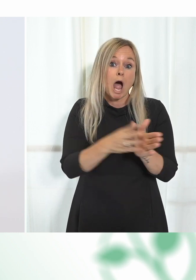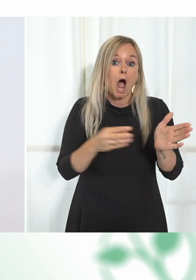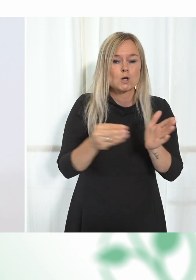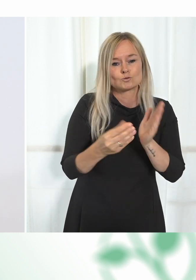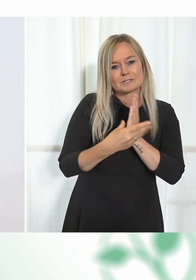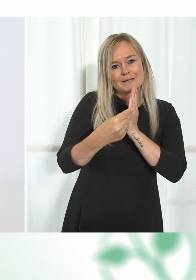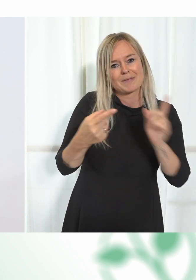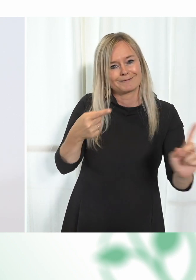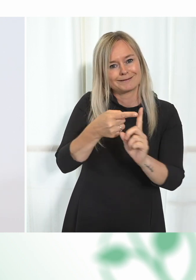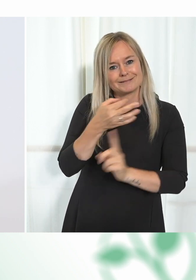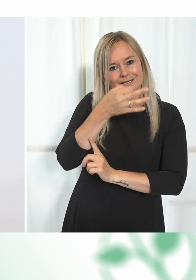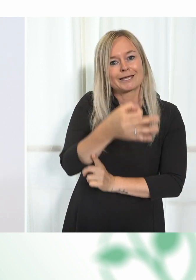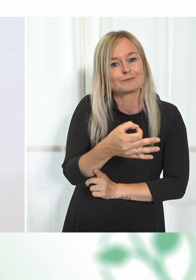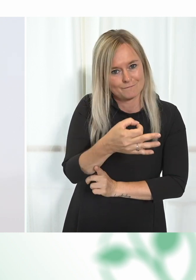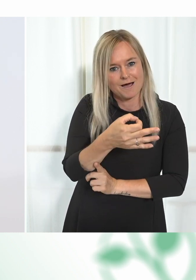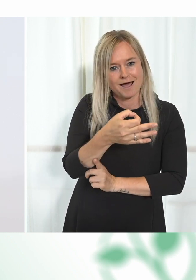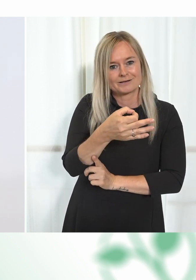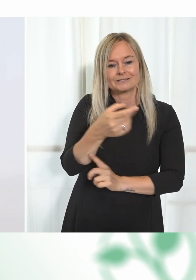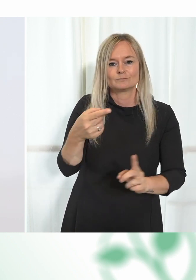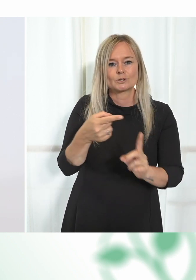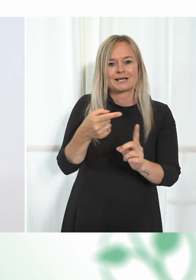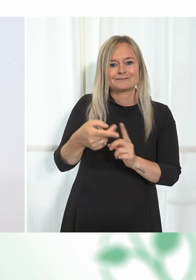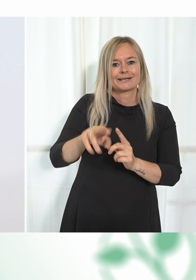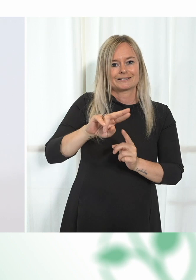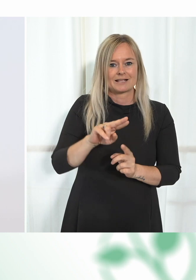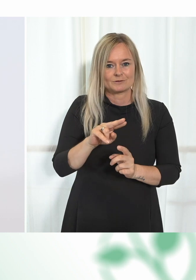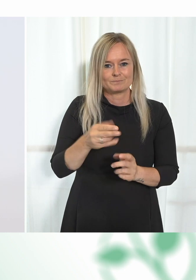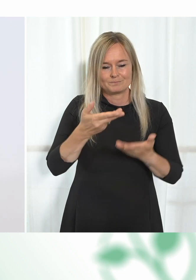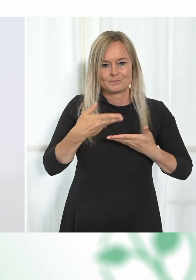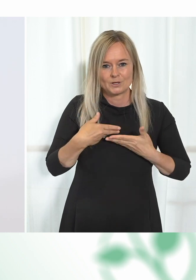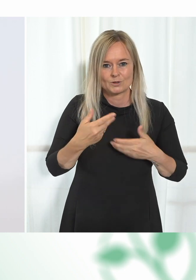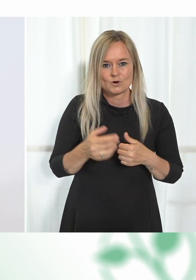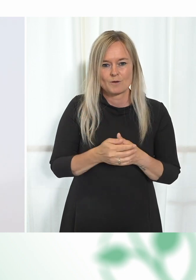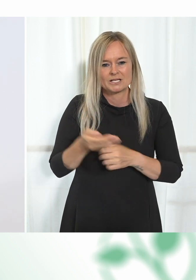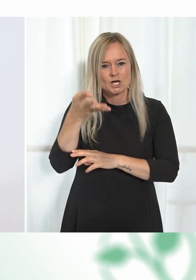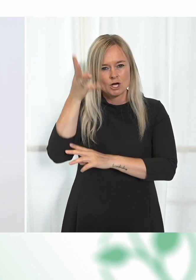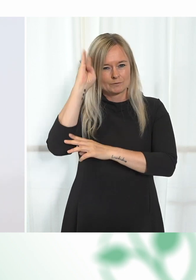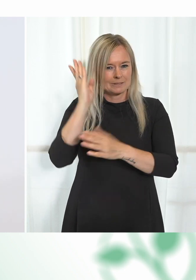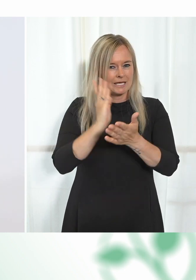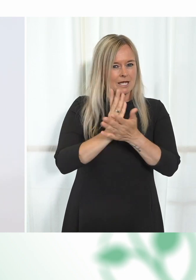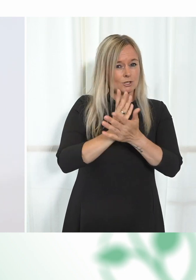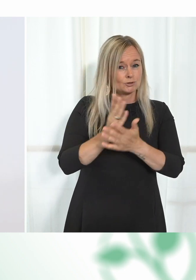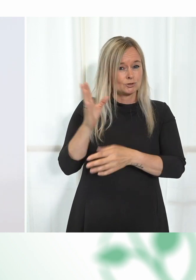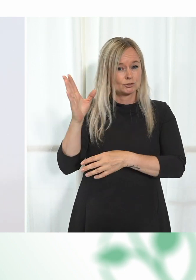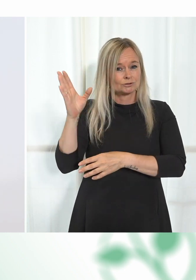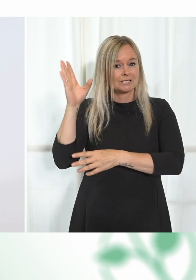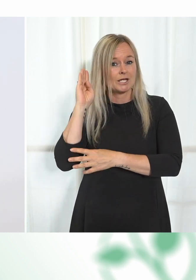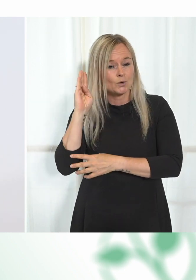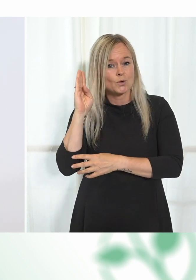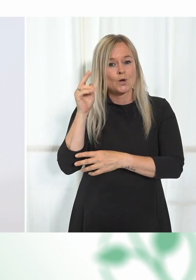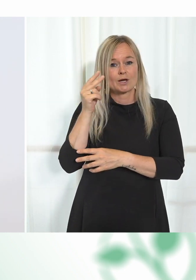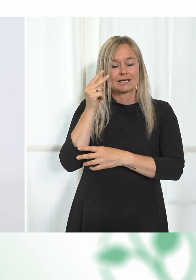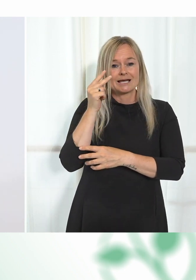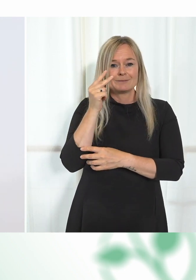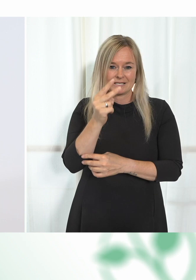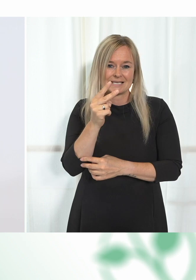zu verwenden, damit Sie heute auch Input mitnehmen können. Jetzt haben wir von IKEA schon gehört, wir haben gesehen, dass wenn man Menschen